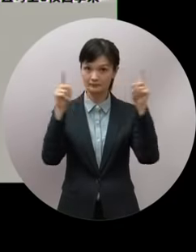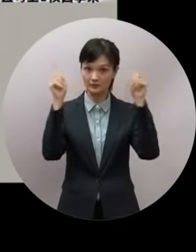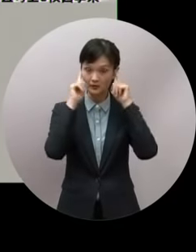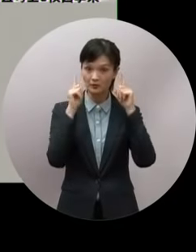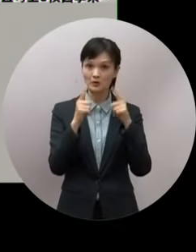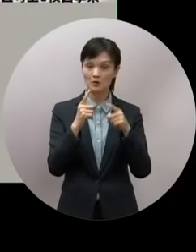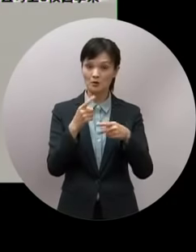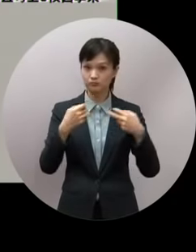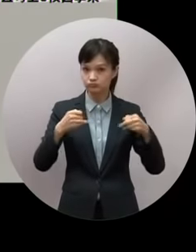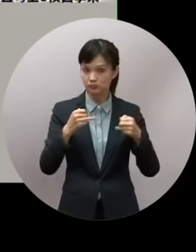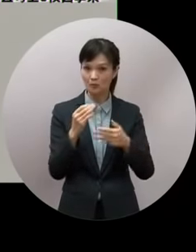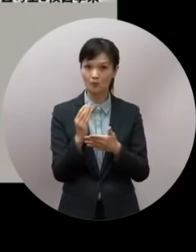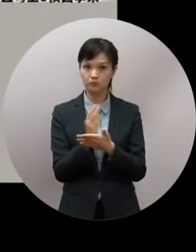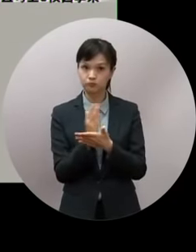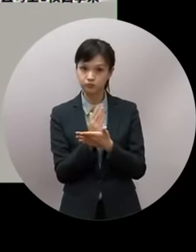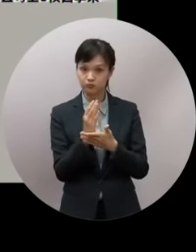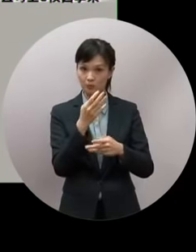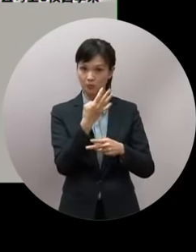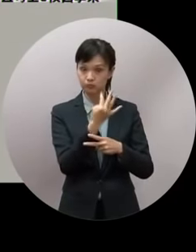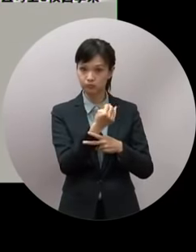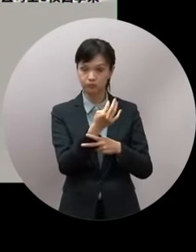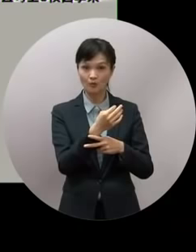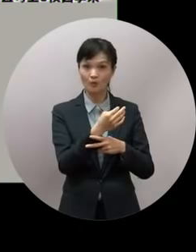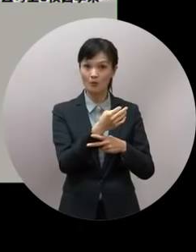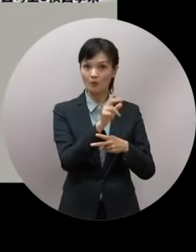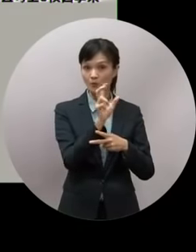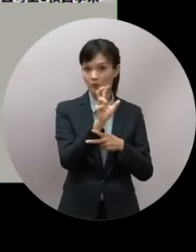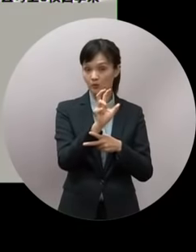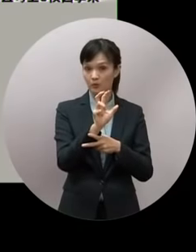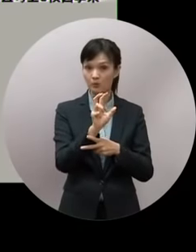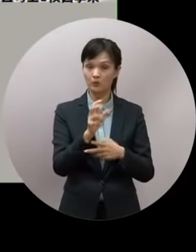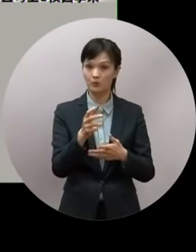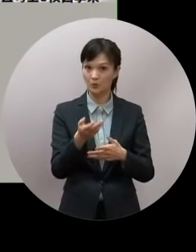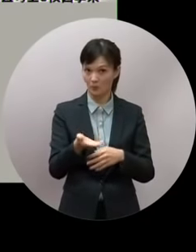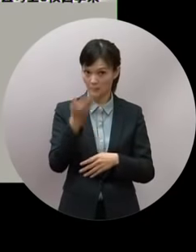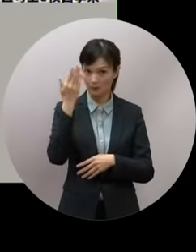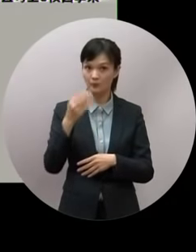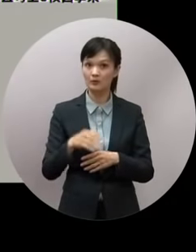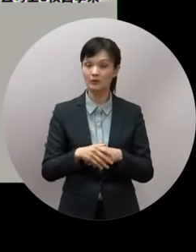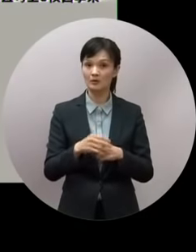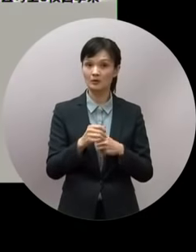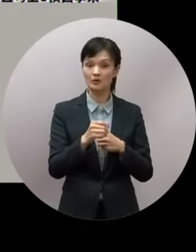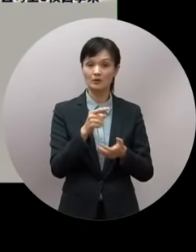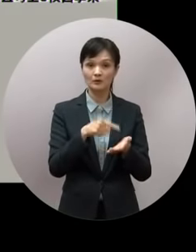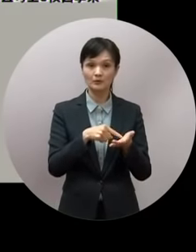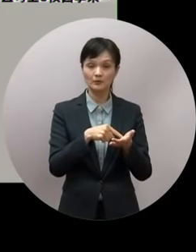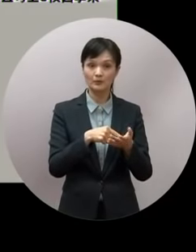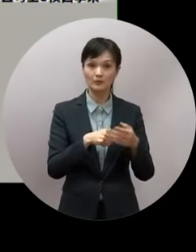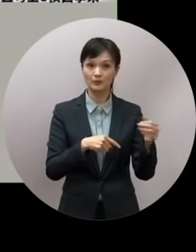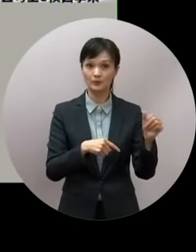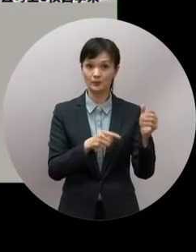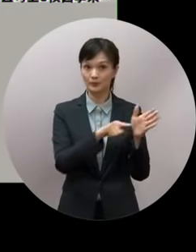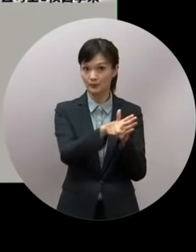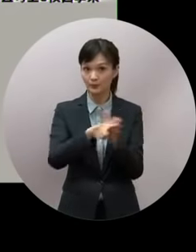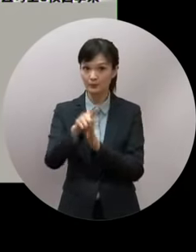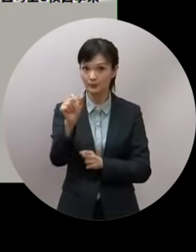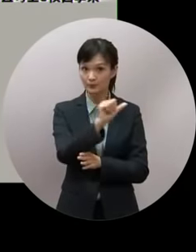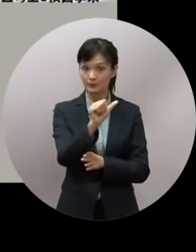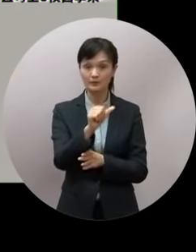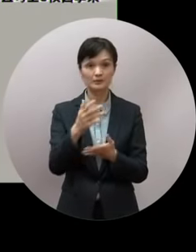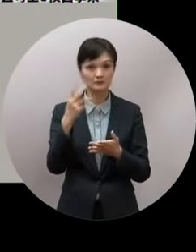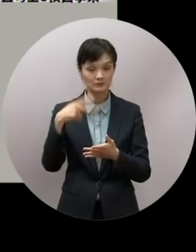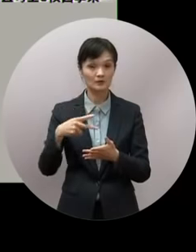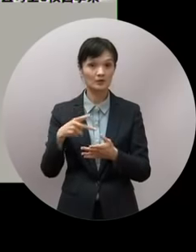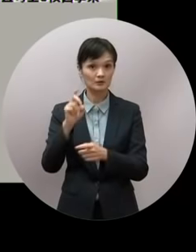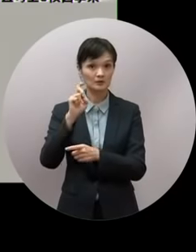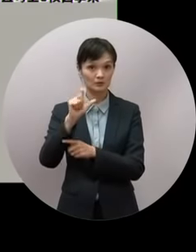到了5科70几分，而他的自然数学得到了15级的满分。屏